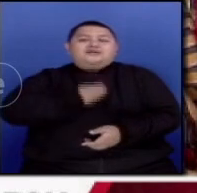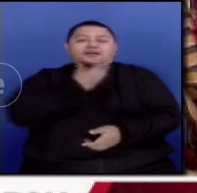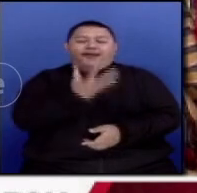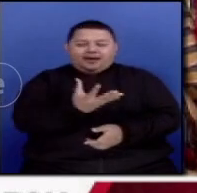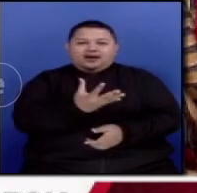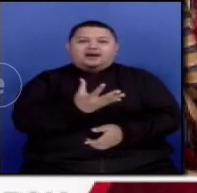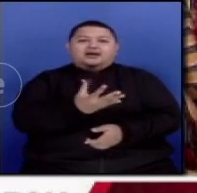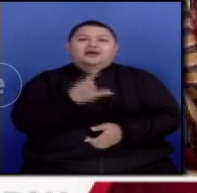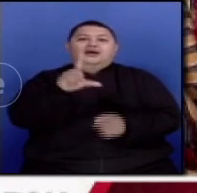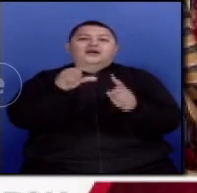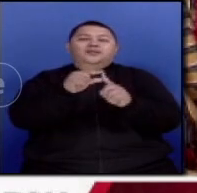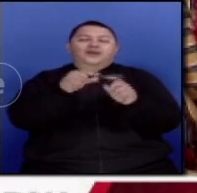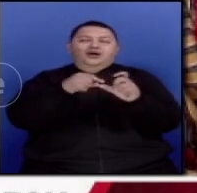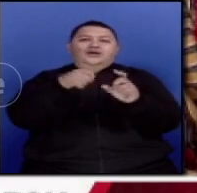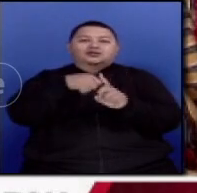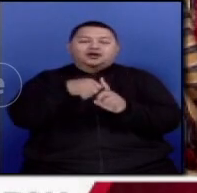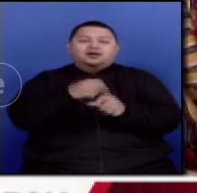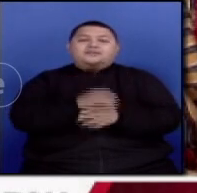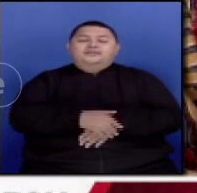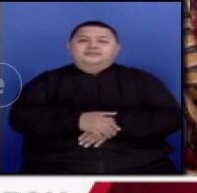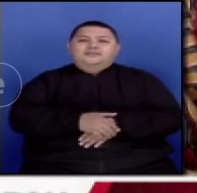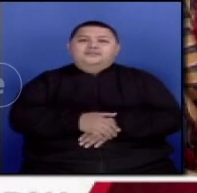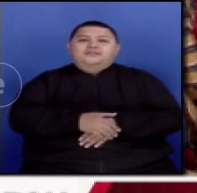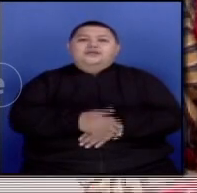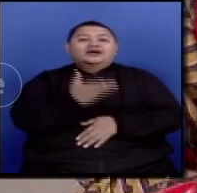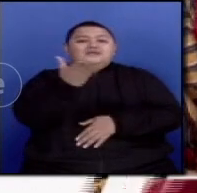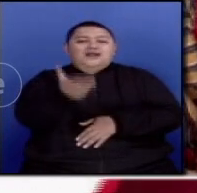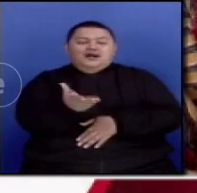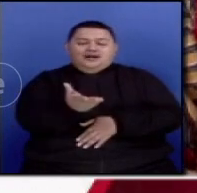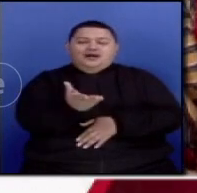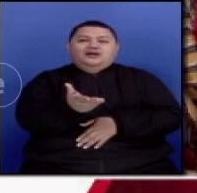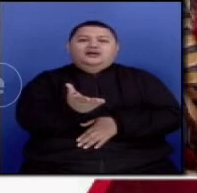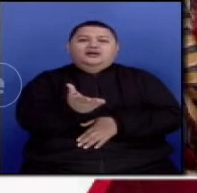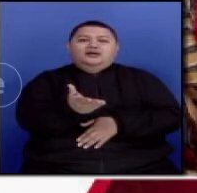pihak LPSK adalah, silakan saja